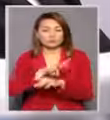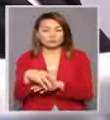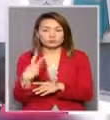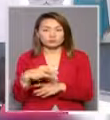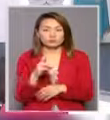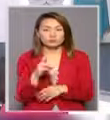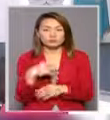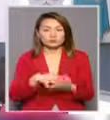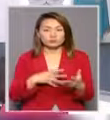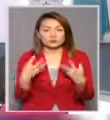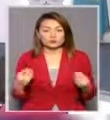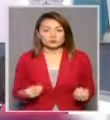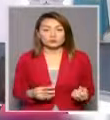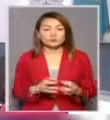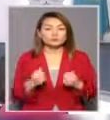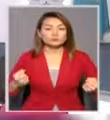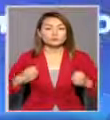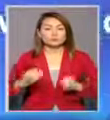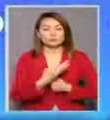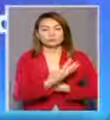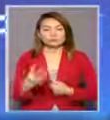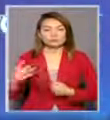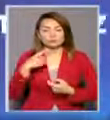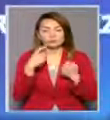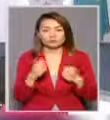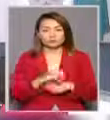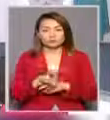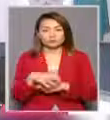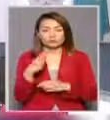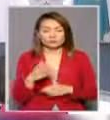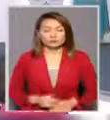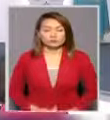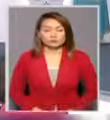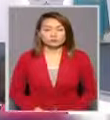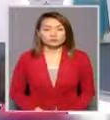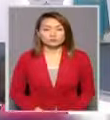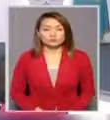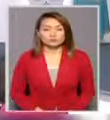30 календарных дней, оснащение спортивным и прочим инвентарем. Аймгуль Хайруллина, телеканал Атырау.